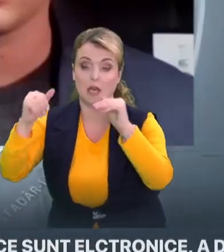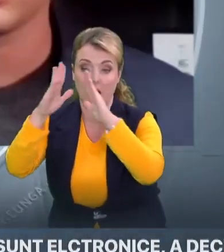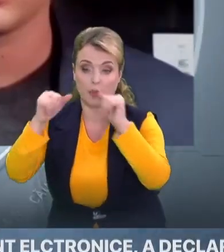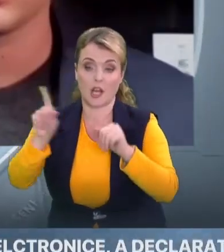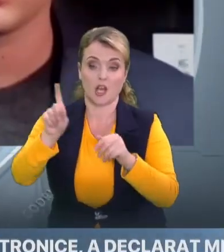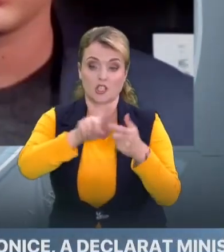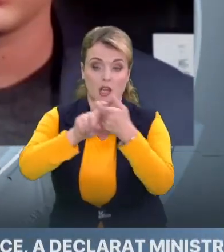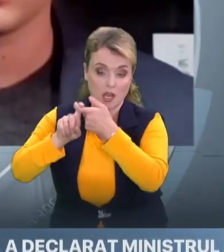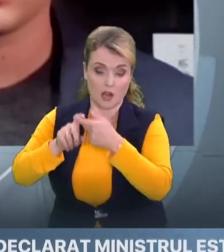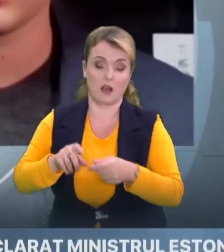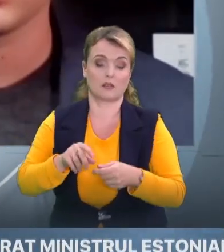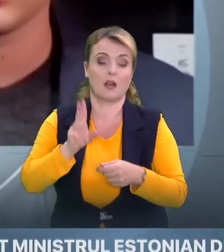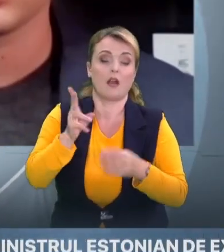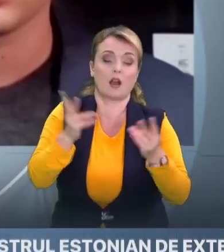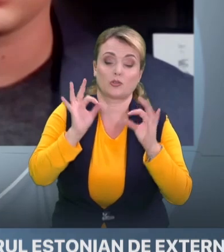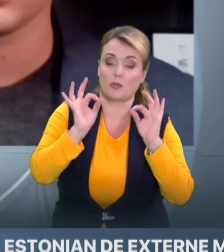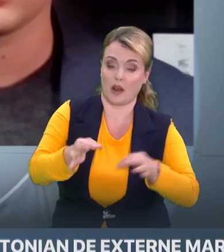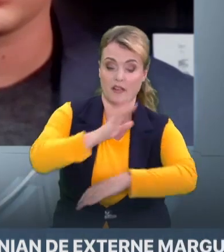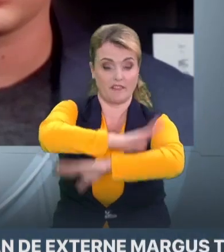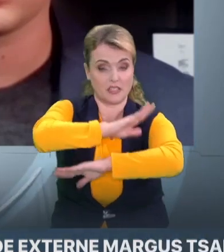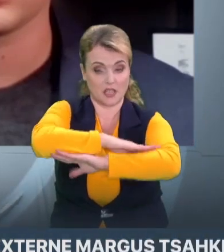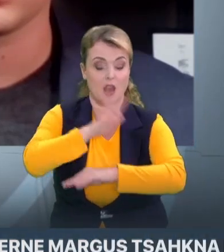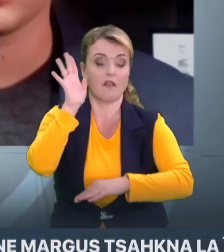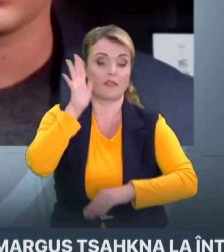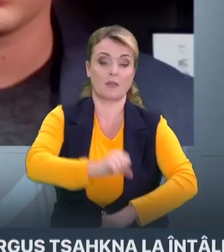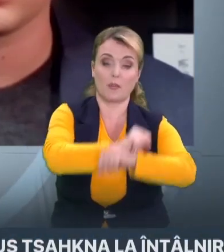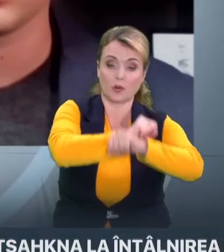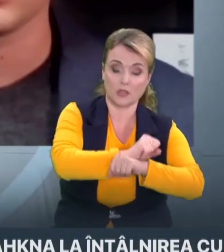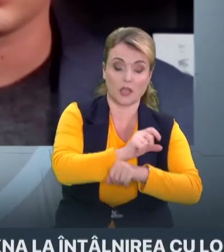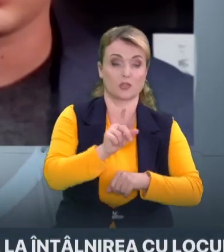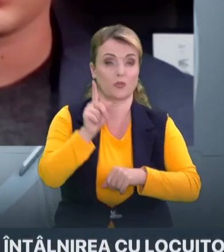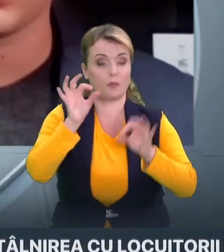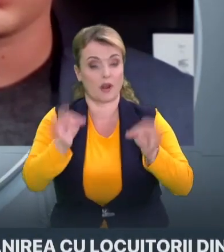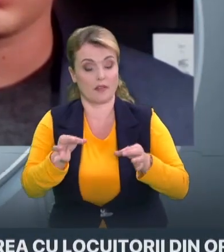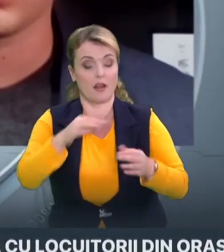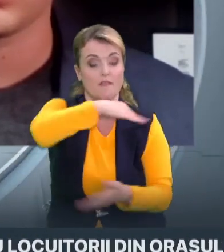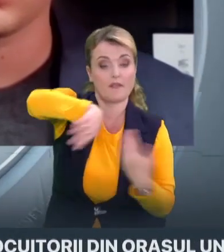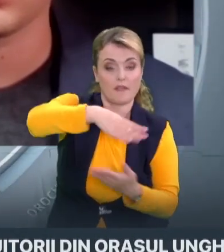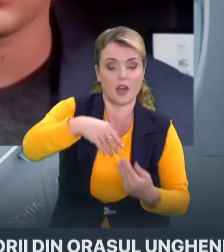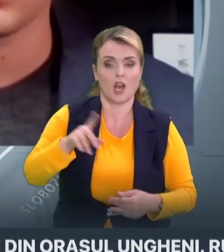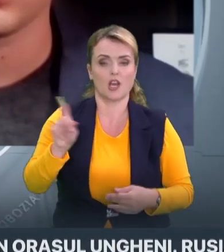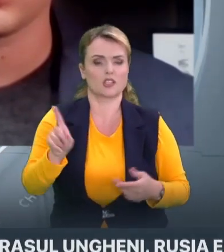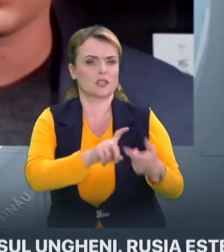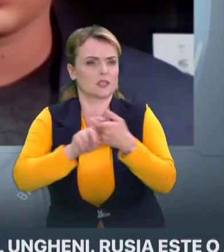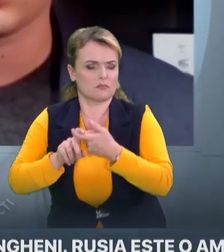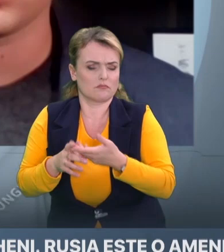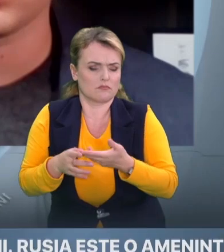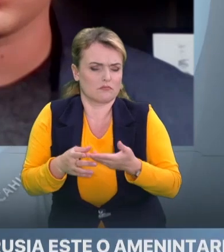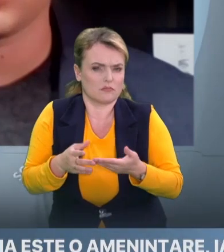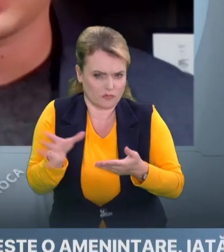privește psihologia maselor, tactici de provocare. Ce înseamnă acest lucru pentru securitatea Republicii